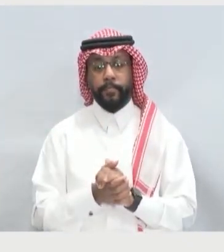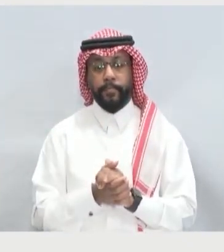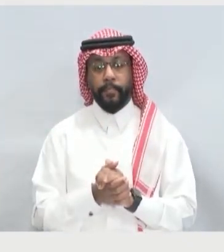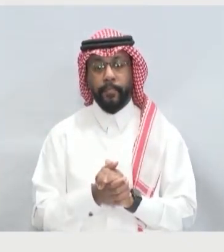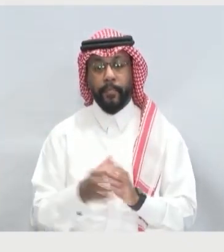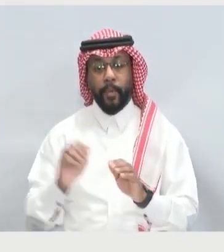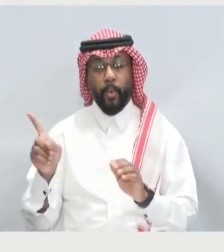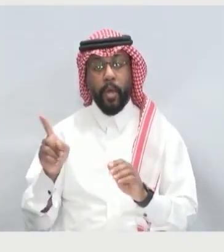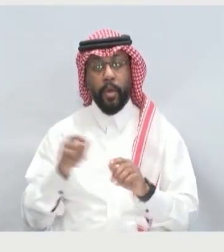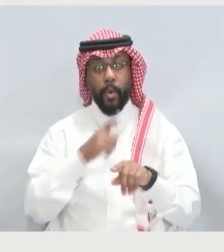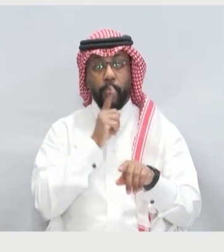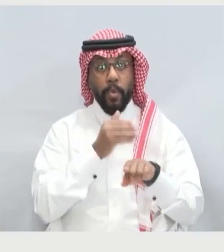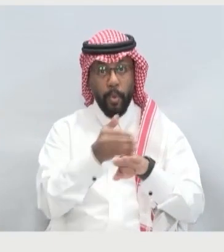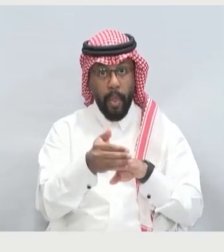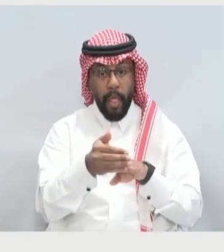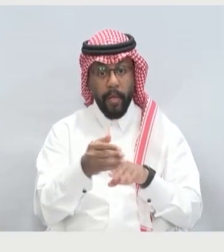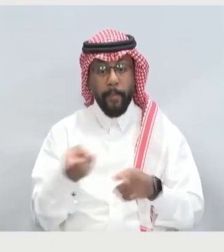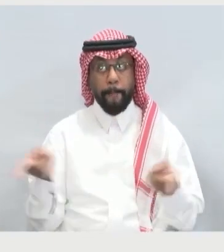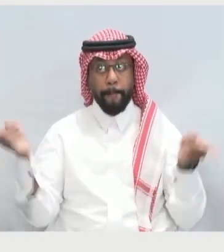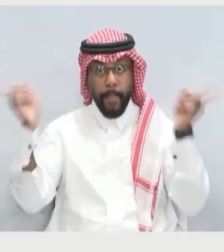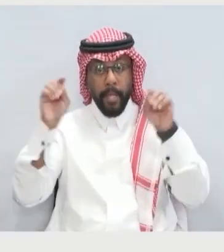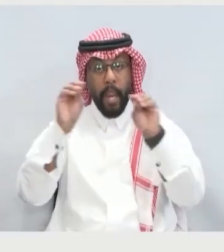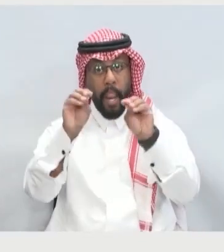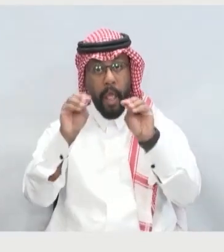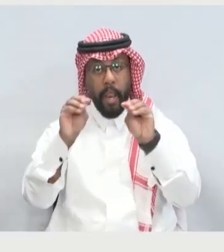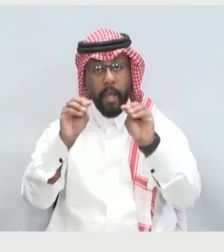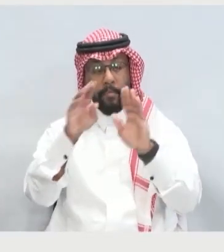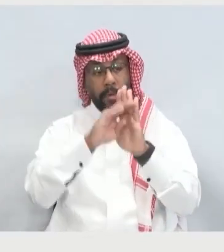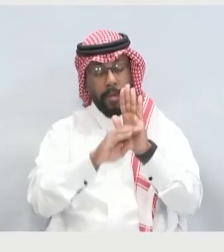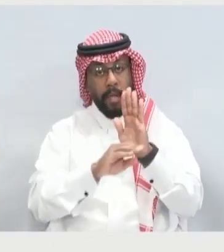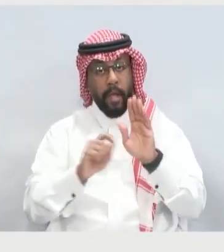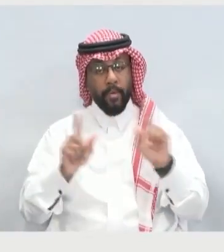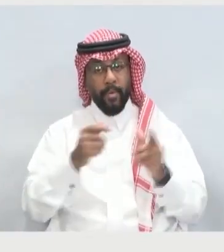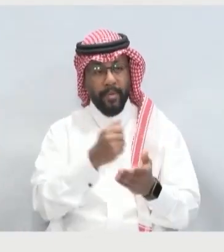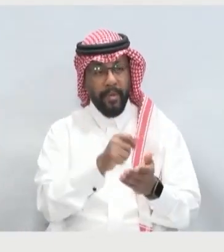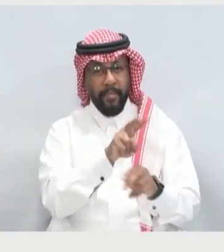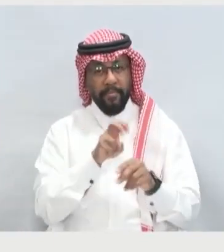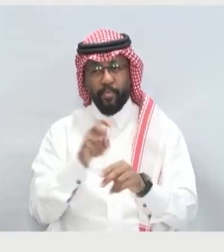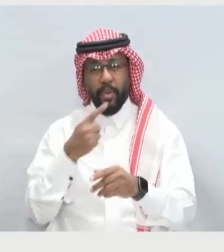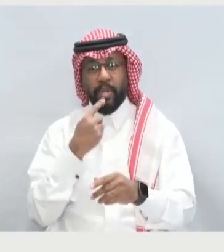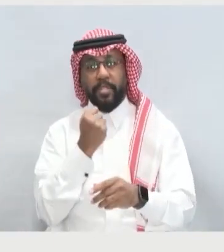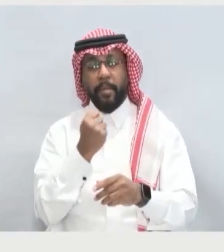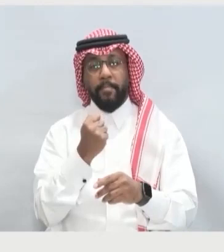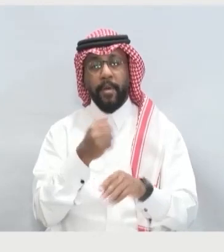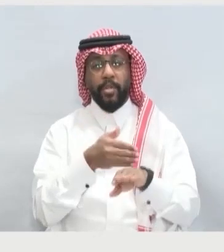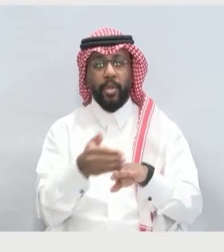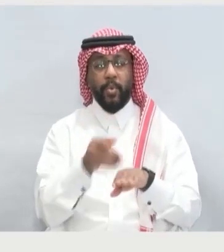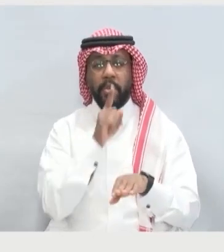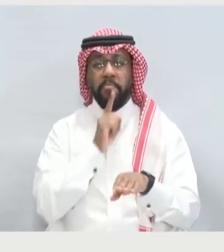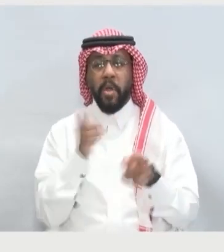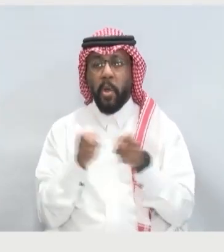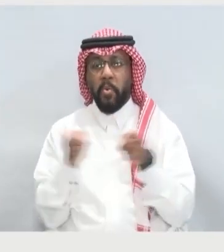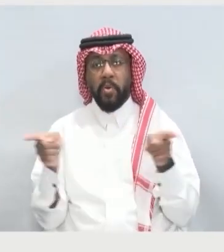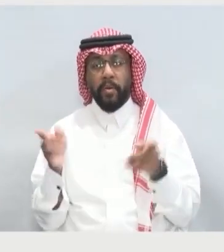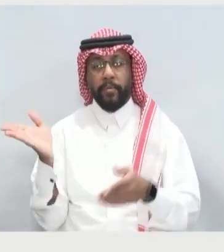ثم تحدثنا عن اصول طويه الاجلب ذلك باذن الله في دروس قادمه سنتناول الالتزامات وال سواء طويله الاجل او قصيره وكذلك